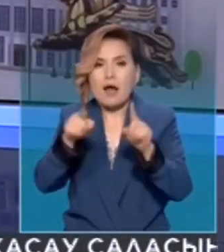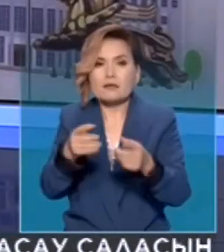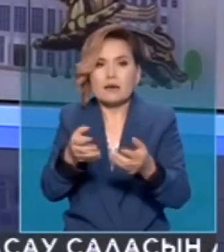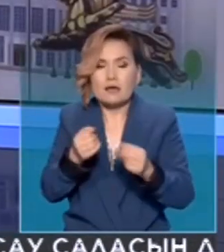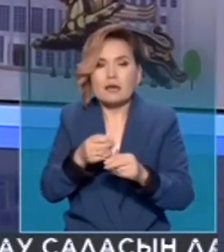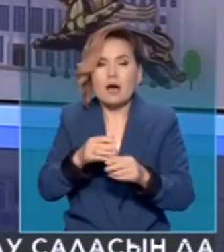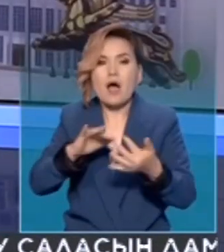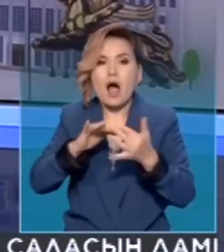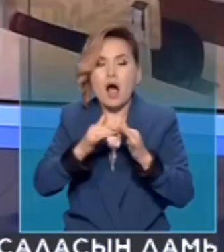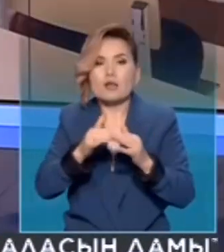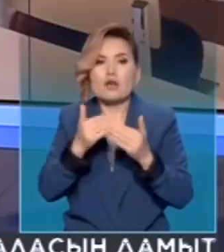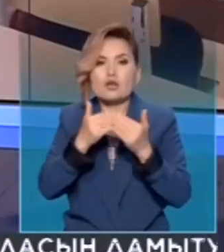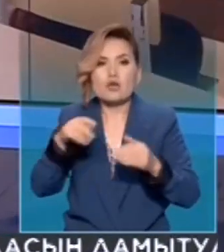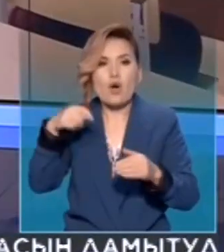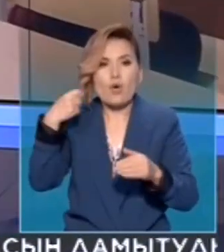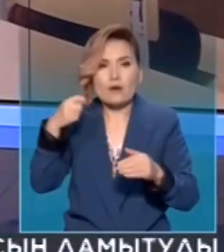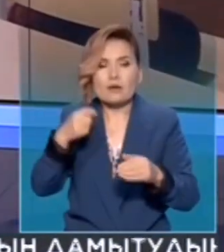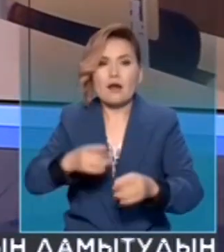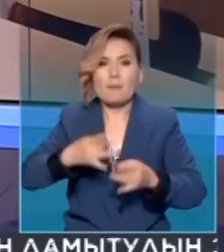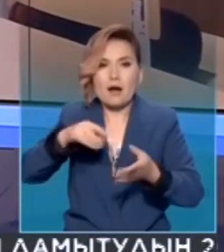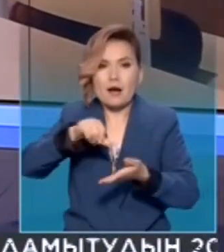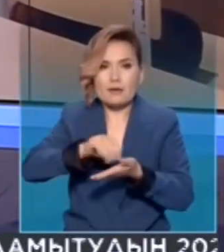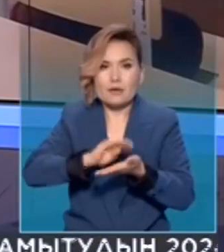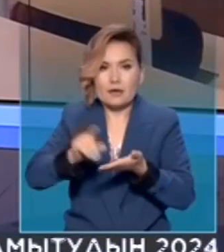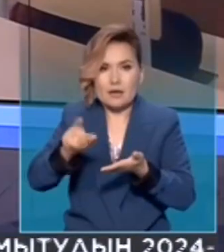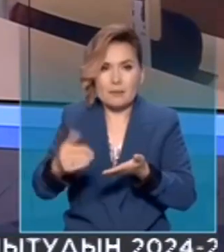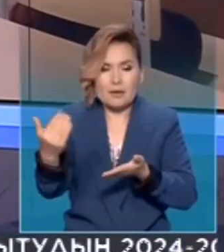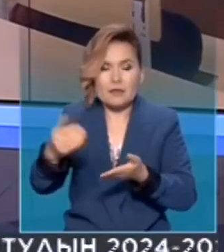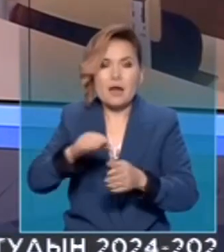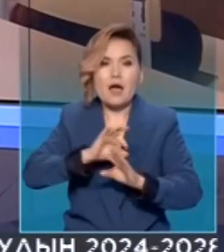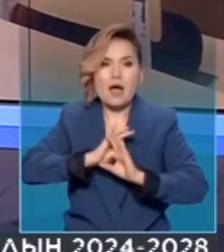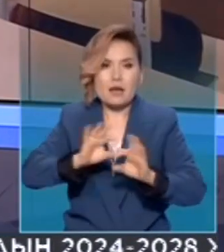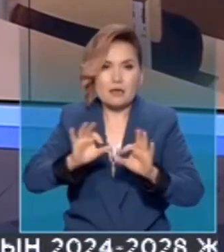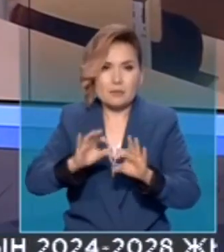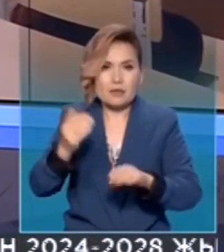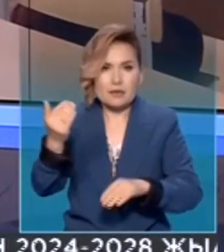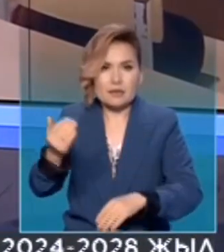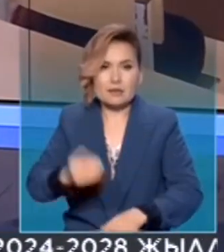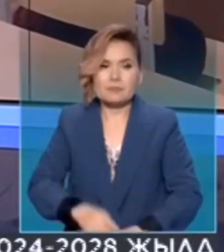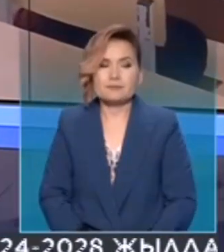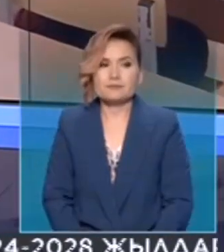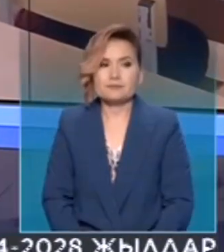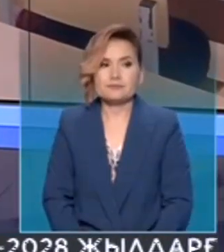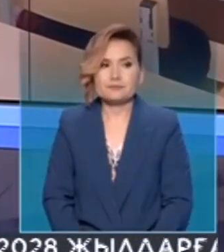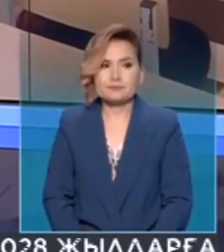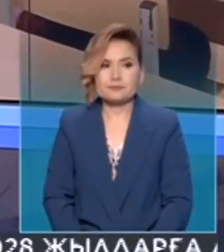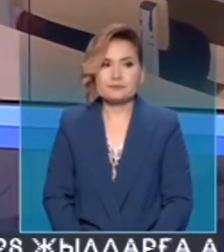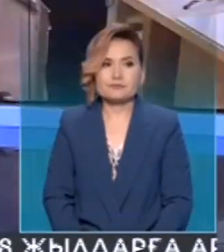Ауылдағы соңғы қоңырау салтанатына қатысып айтқан тілшіміз Дәуренбек Әбдібектің репортажы.